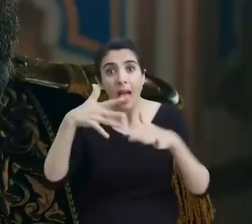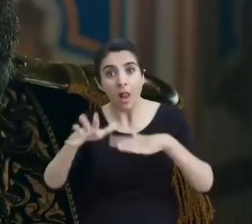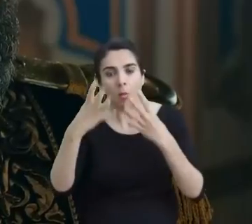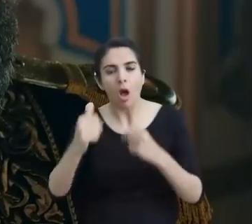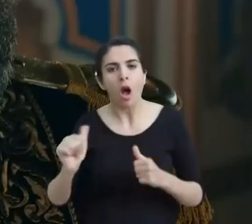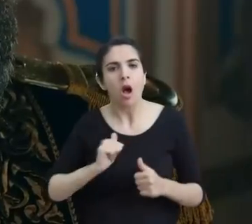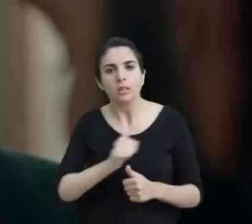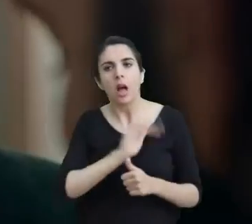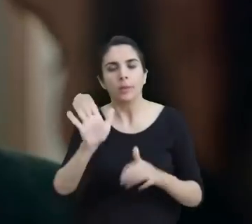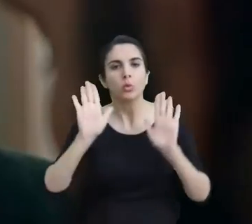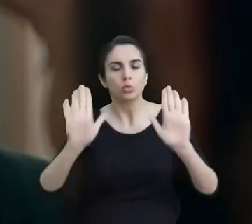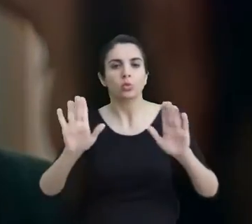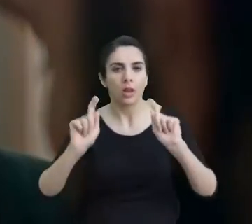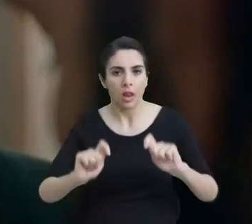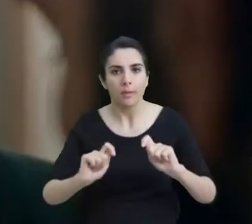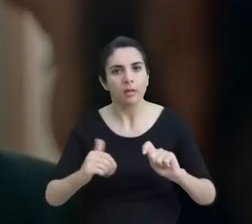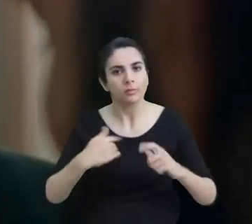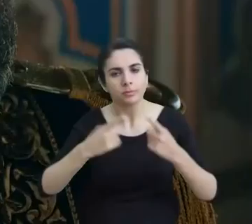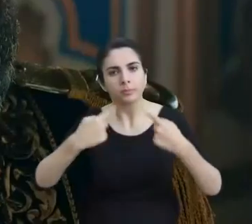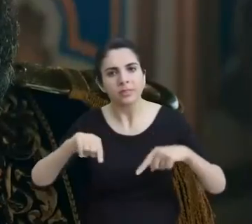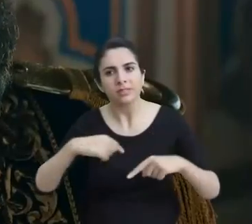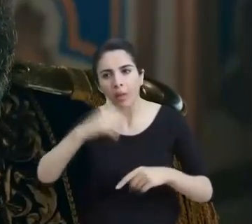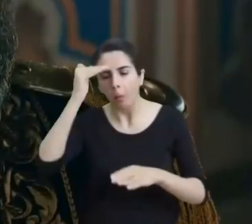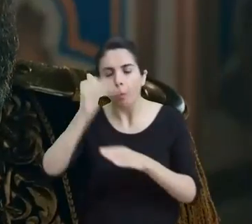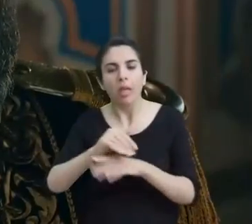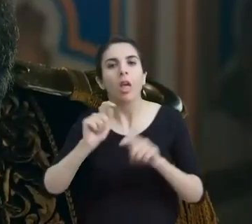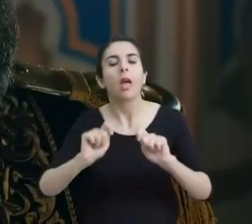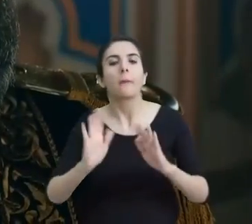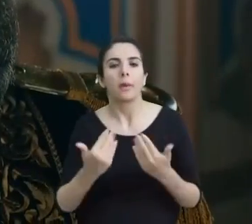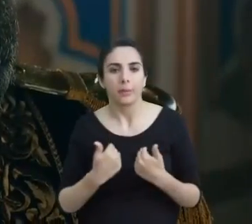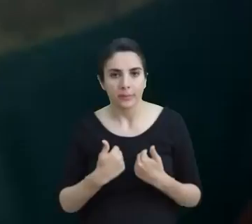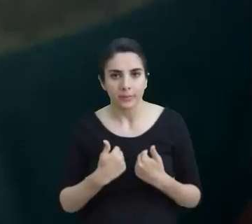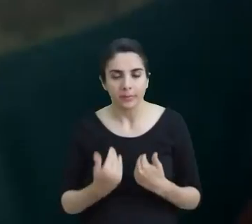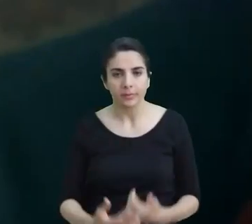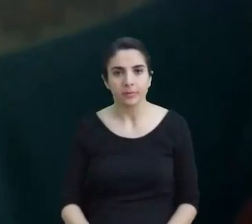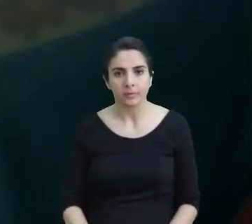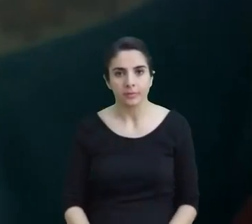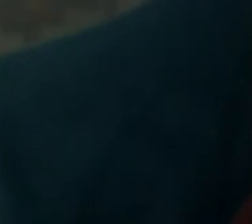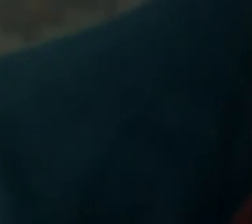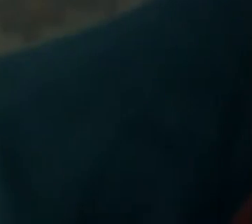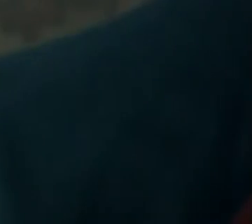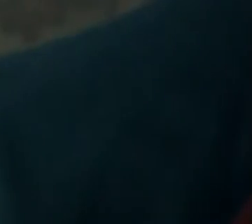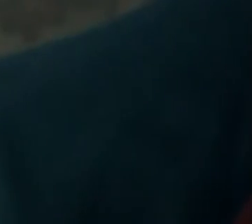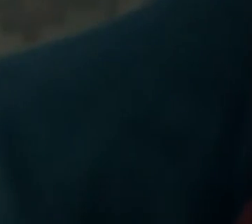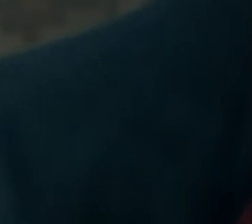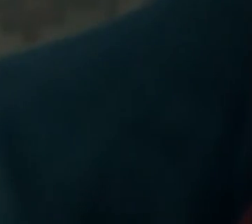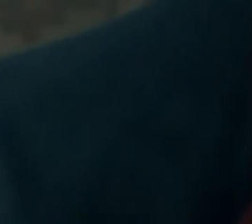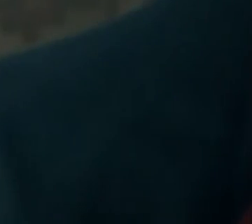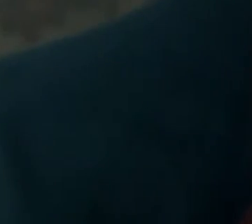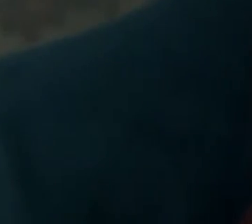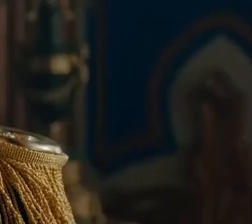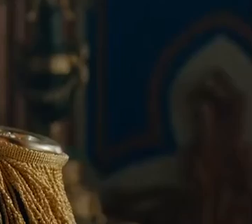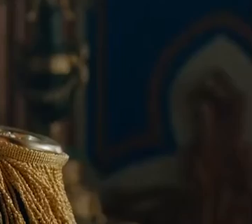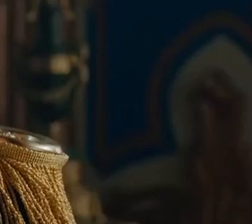olursa askerimiz duruma müdahale eder. Biz de gafil avlanmamış oluruz bu defa. Selim Paşa başını yavaşça Esat Paşa'ya